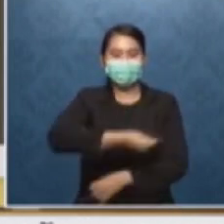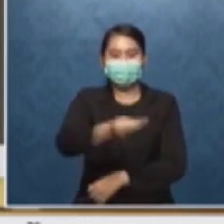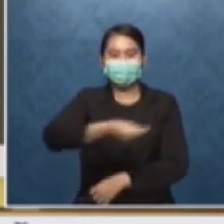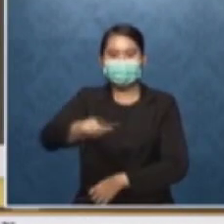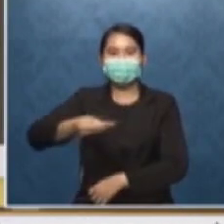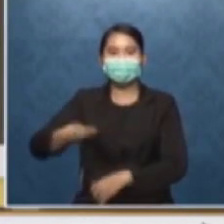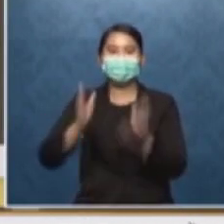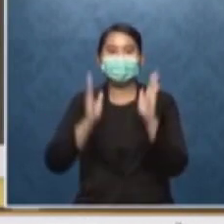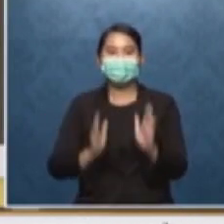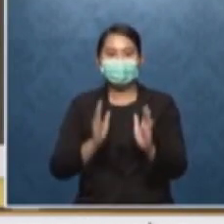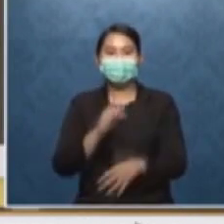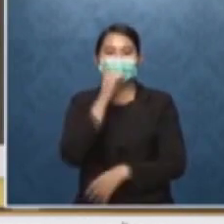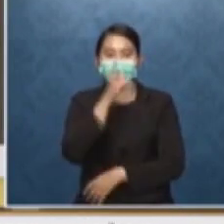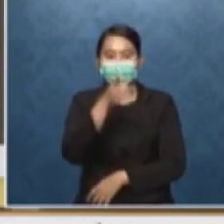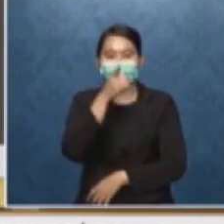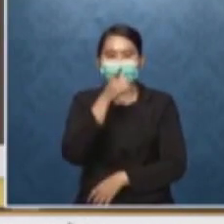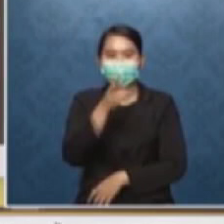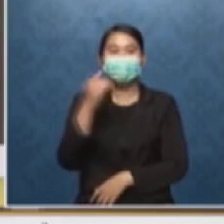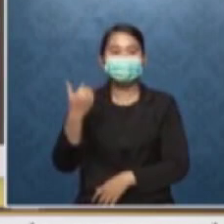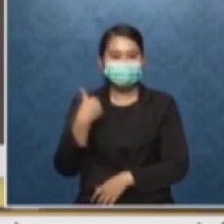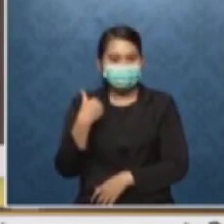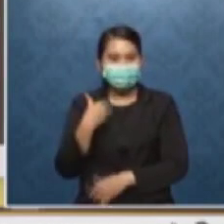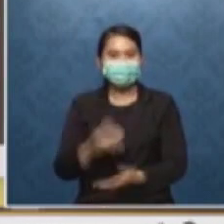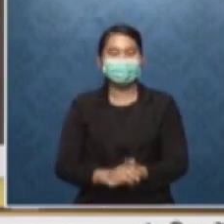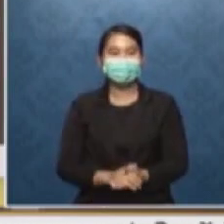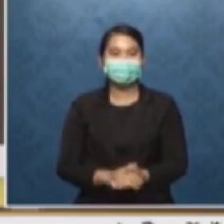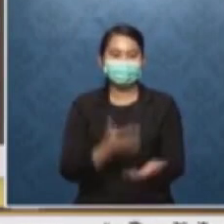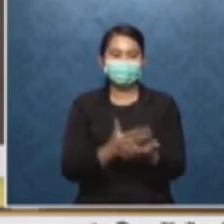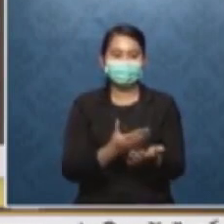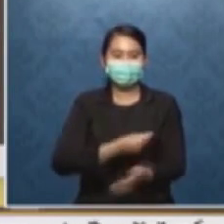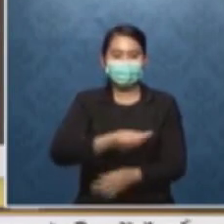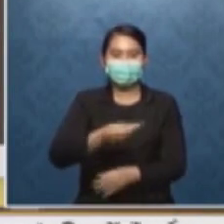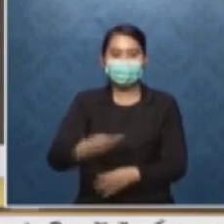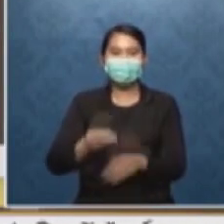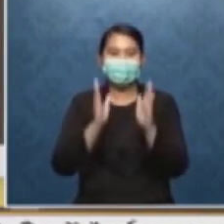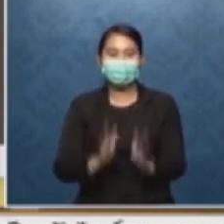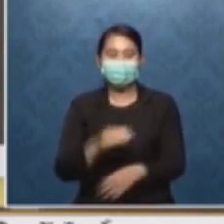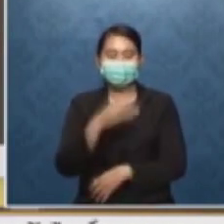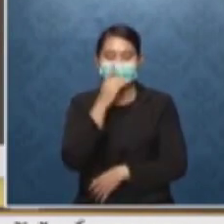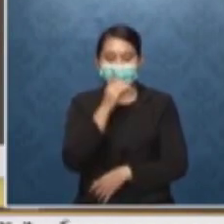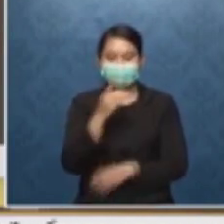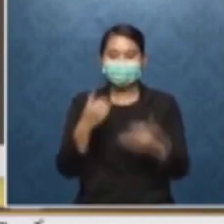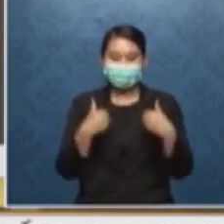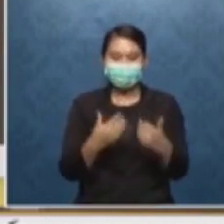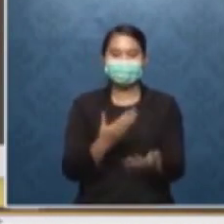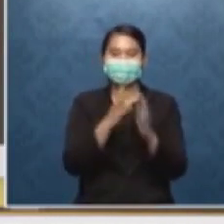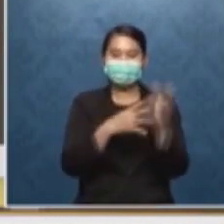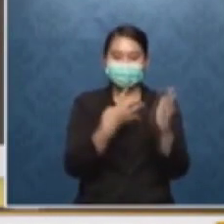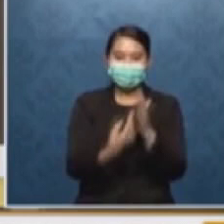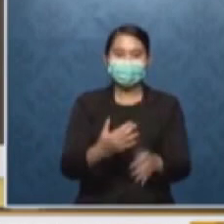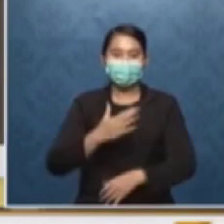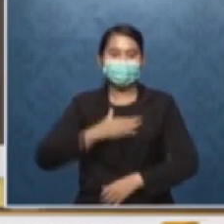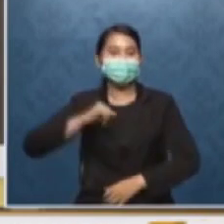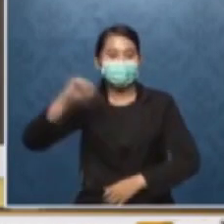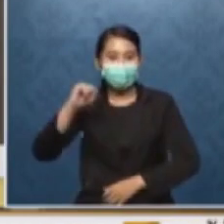แค่กู้มาจ่ายไปท่านยังทำให้มีปัญหามากมายถึงขนาดนั้นไม่ว่าจะเป็นมาตรการเราไม่ทิ้งกันเราชนะ